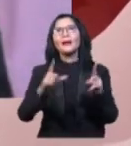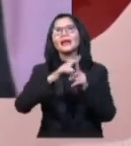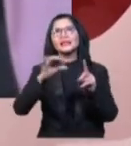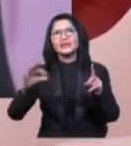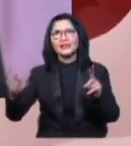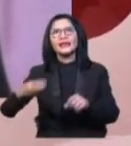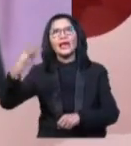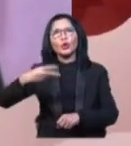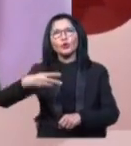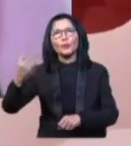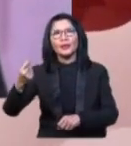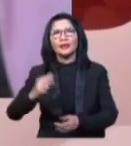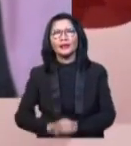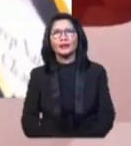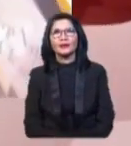digitalisasi ekonomi.